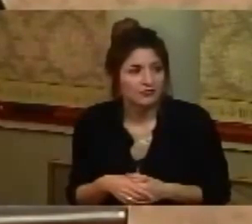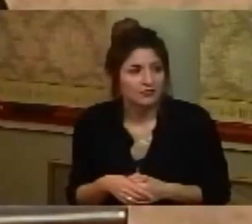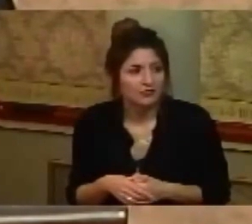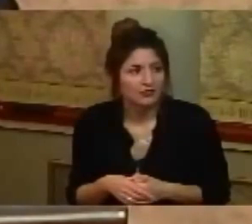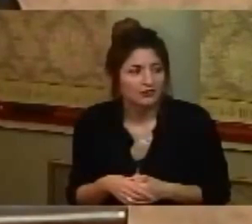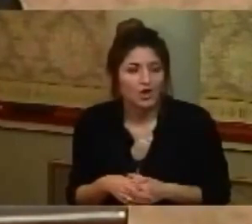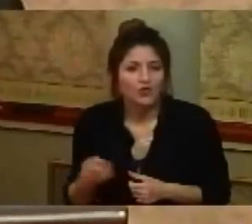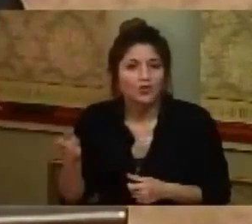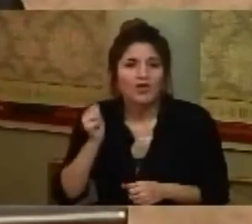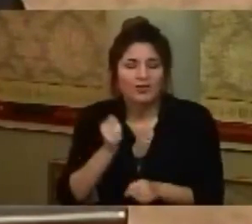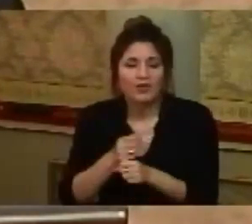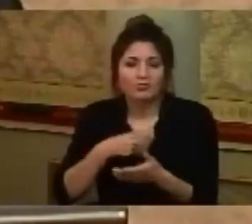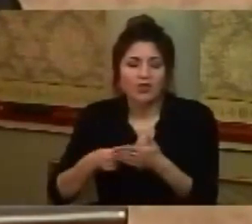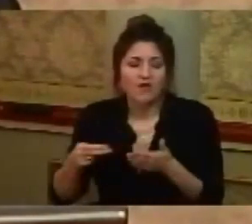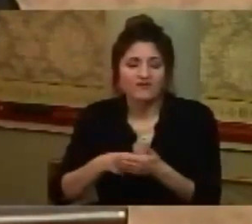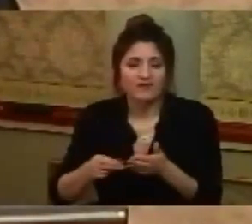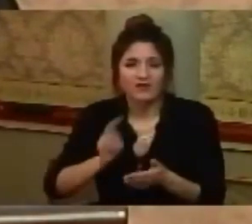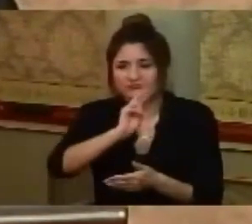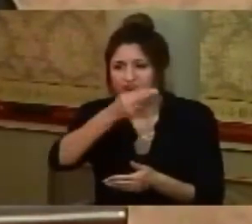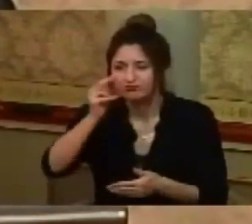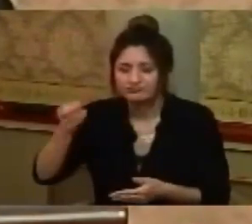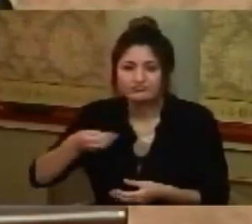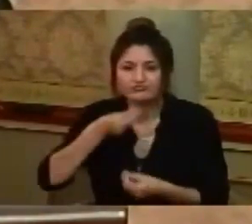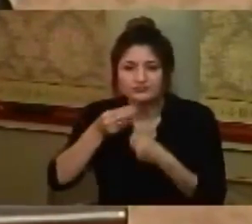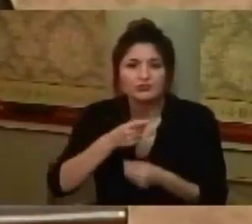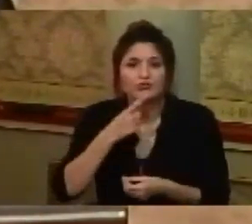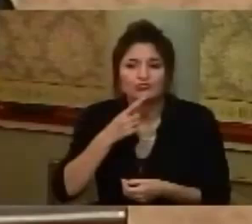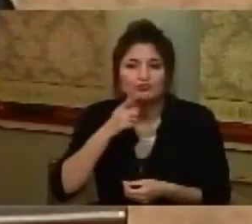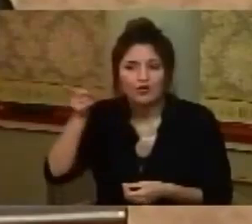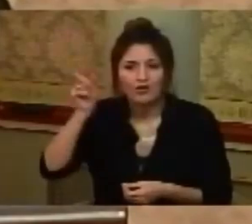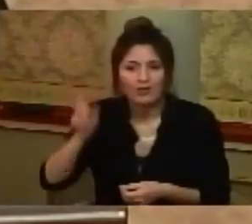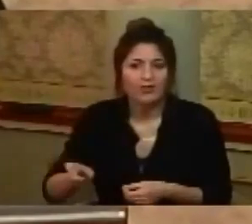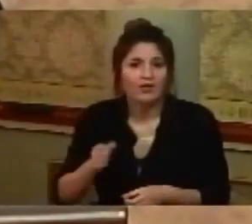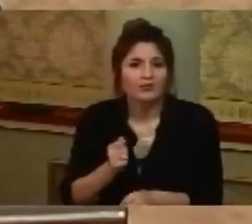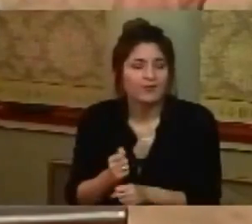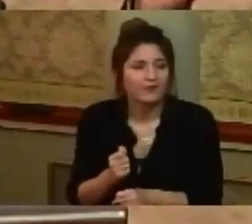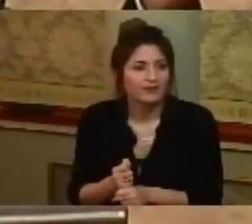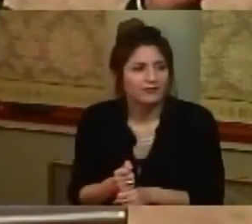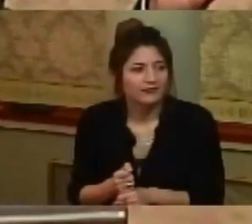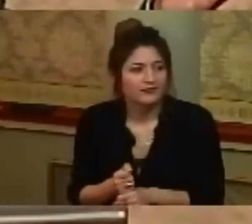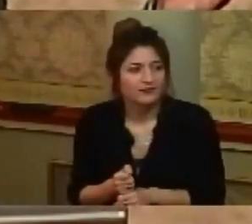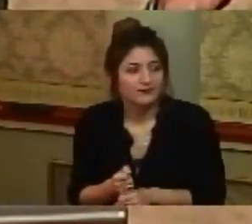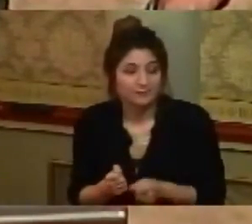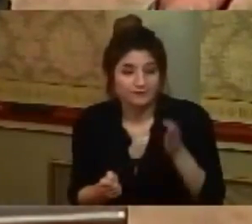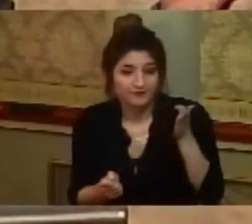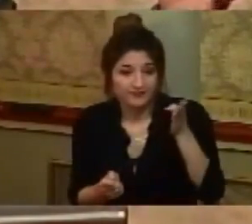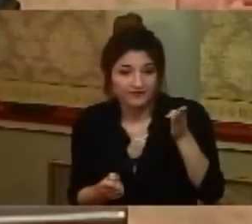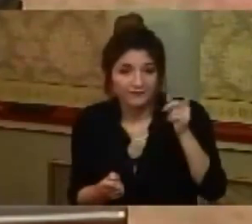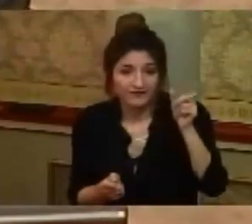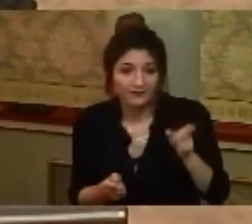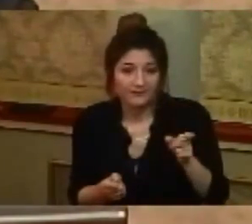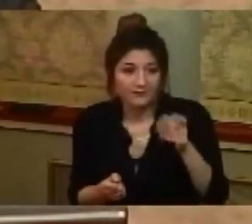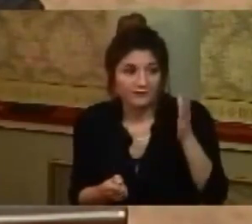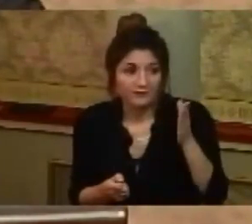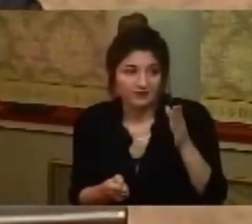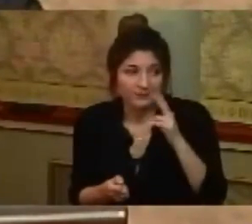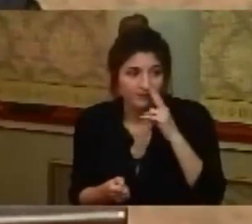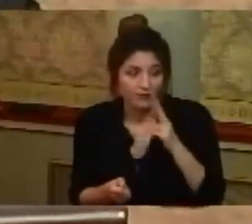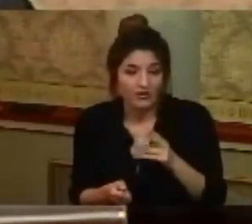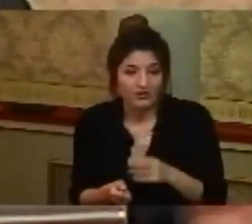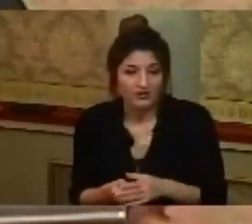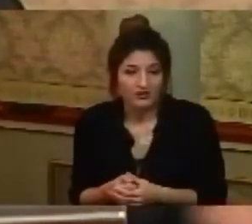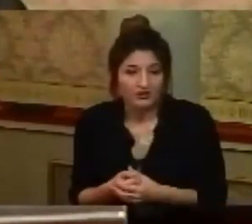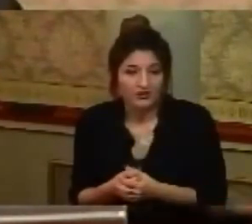Koje presicu imao na Branimirove? I znate koje presicu imao na proboju Branimirove? Vi? Ni. Pogledajte